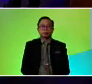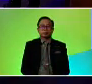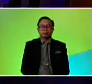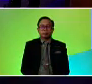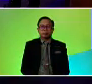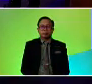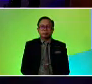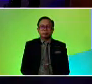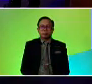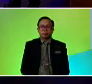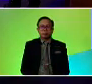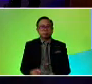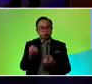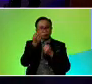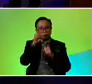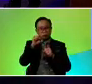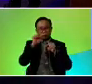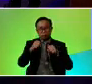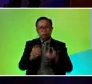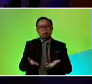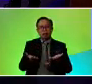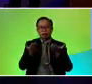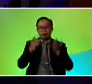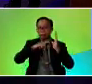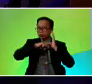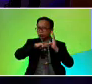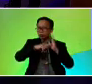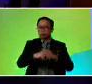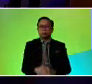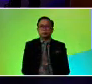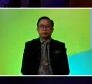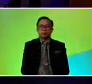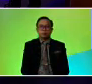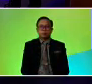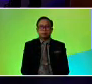baik Kalau udah serius boleh angkatkan emoji tersebut silakan